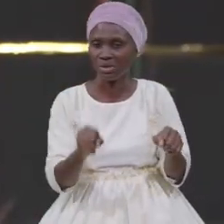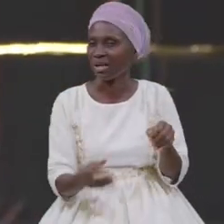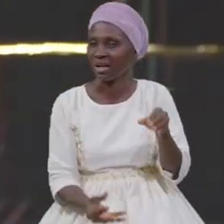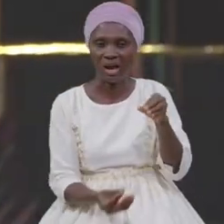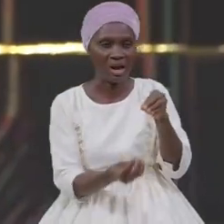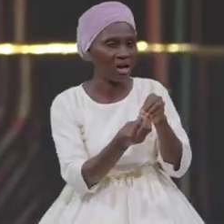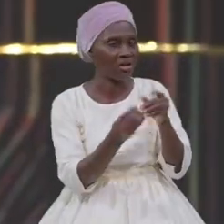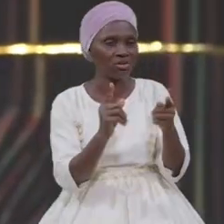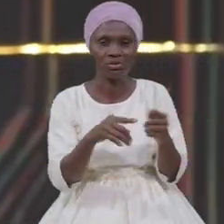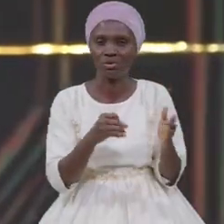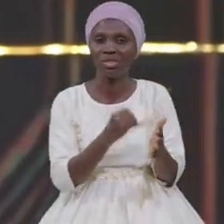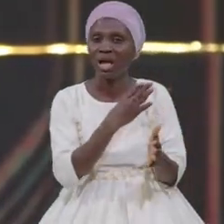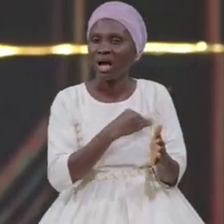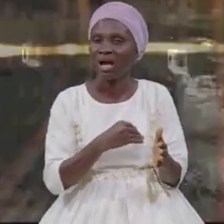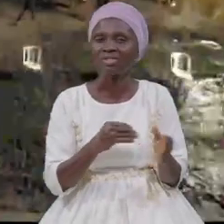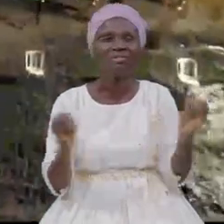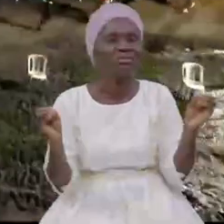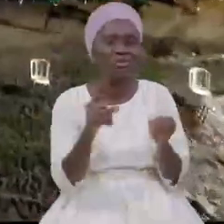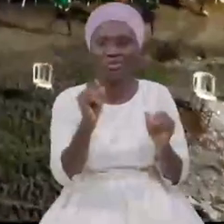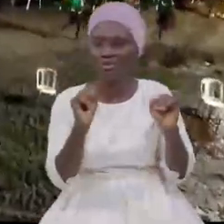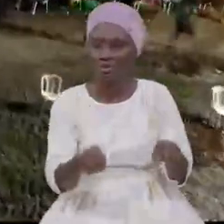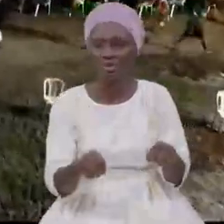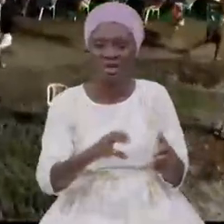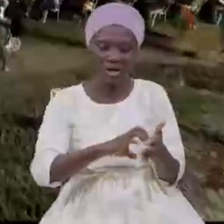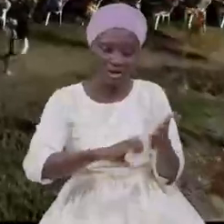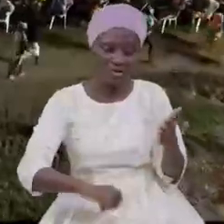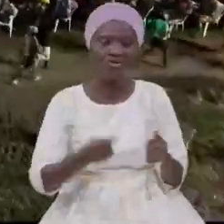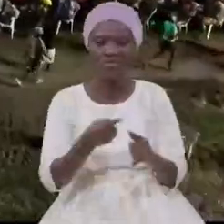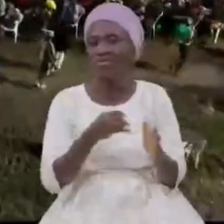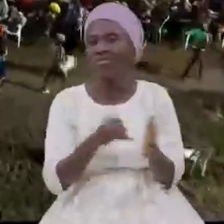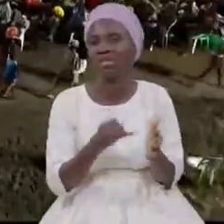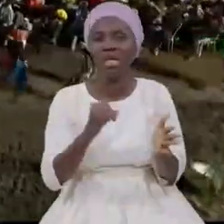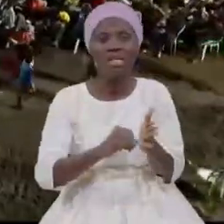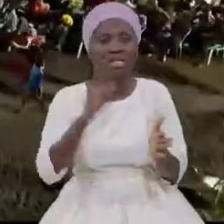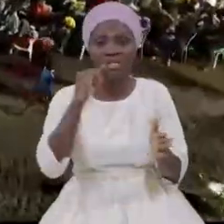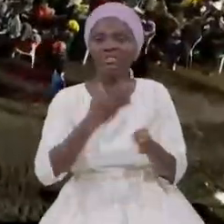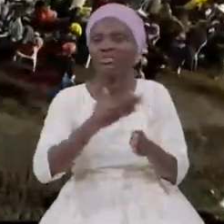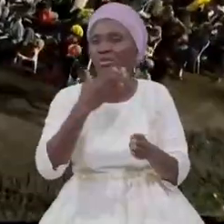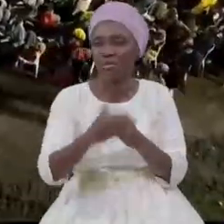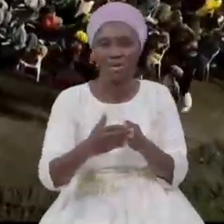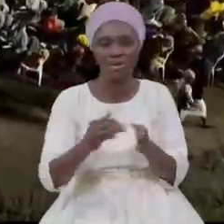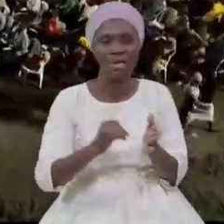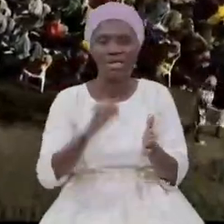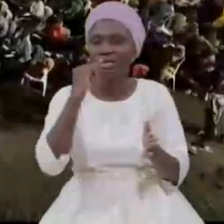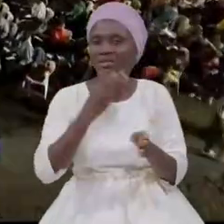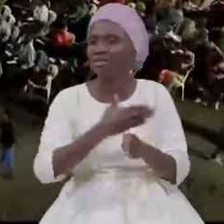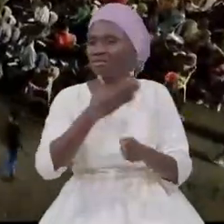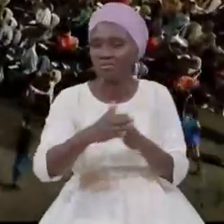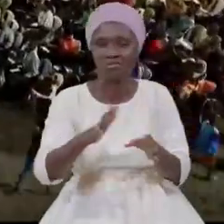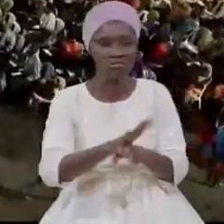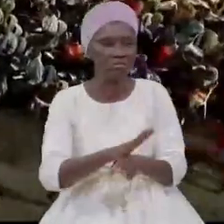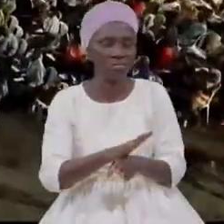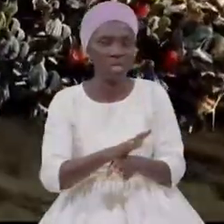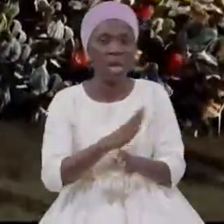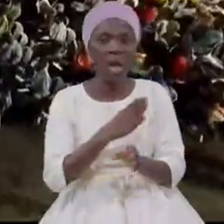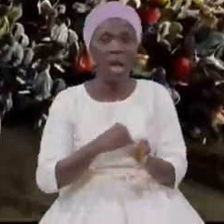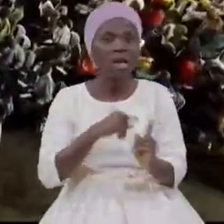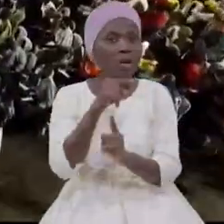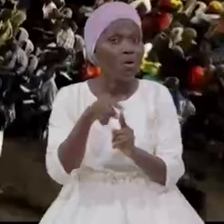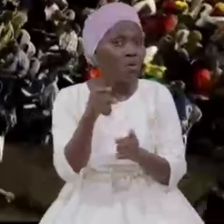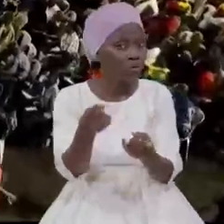à retrancher. C'est suffisant, c'est complet, c'est total. Et quand tu viens au